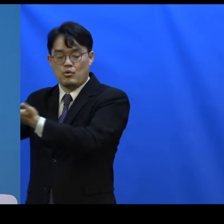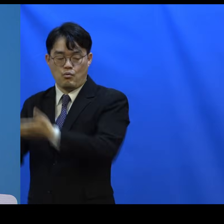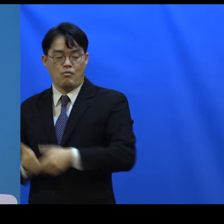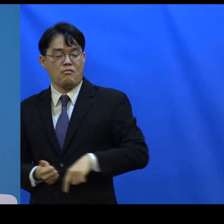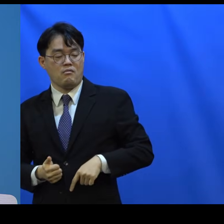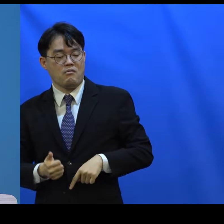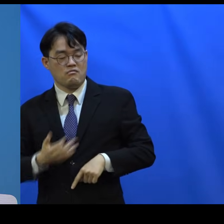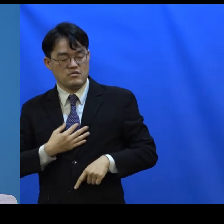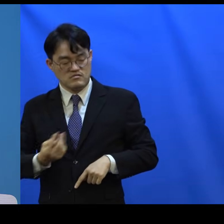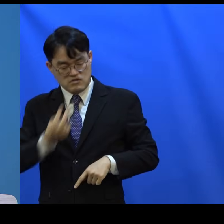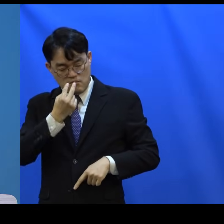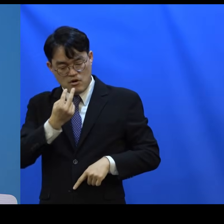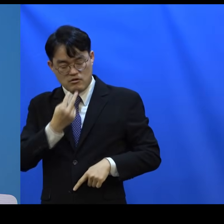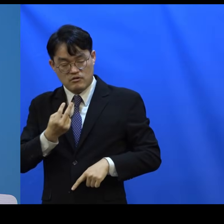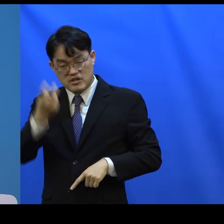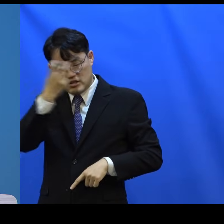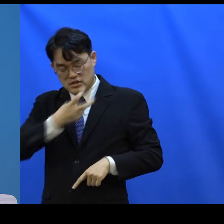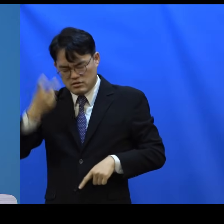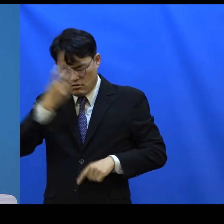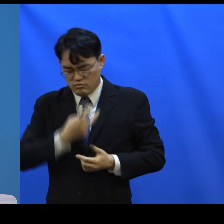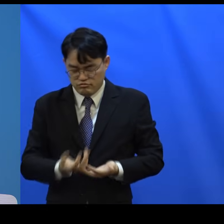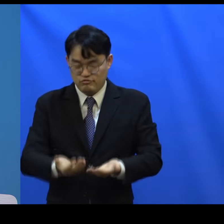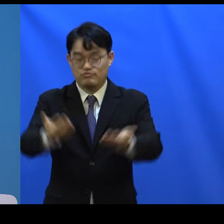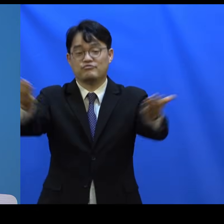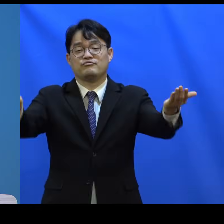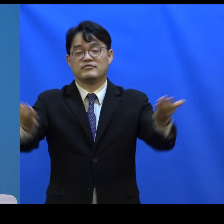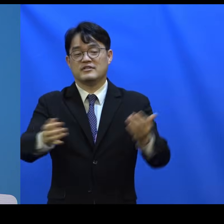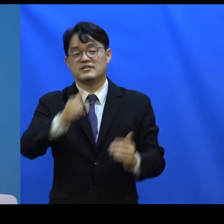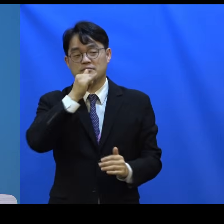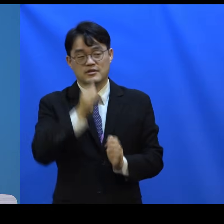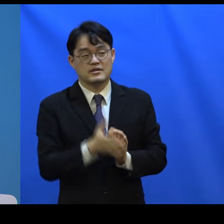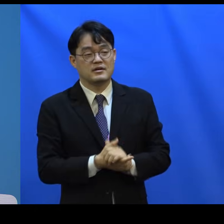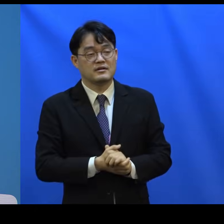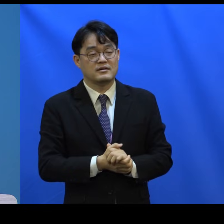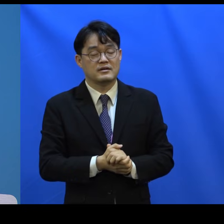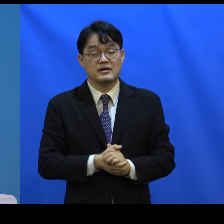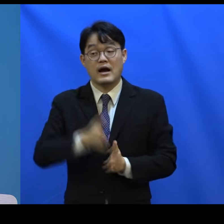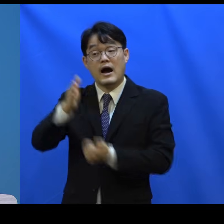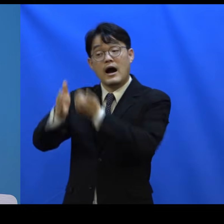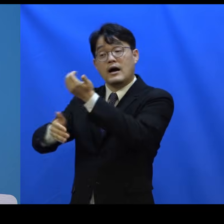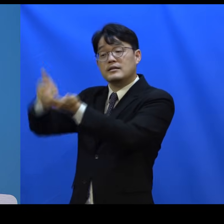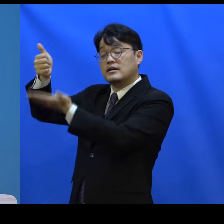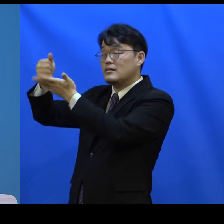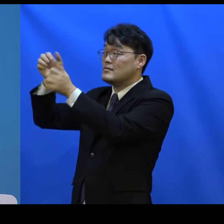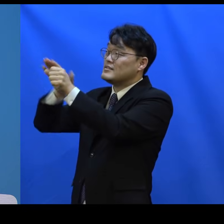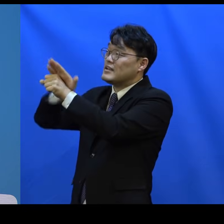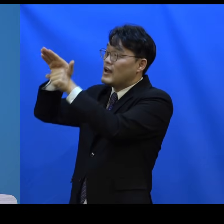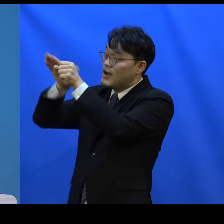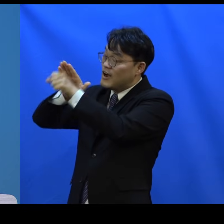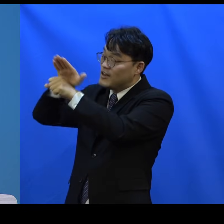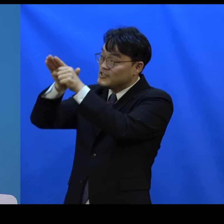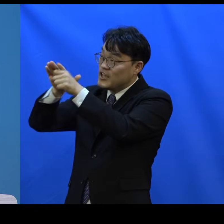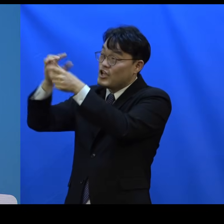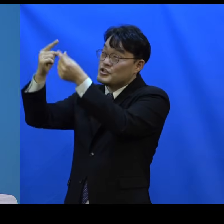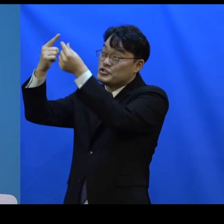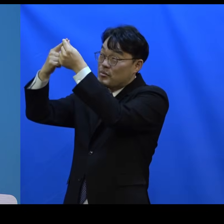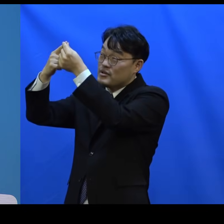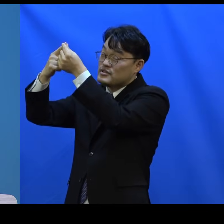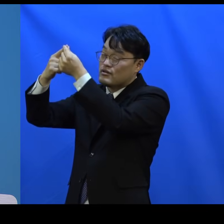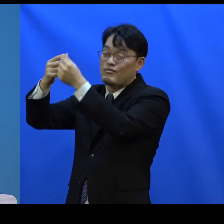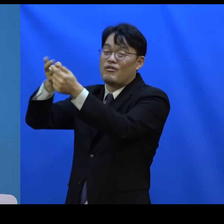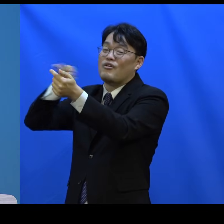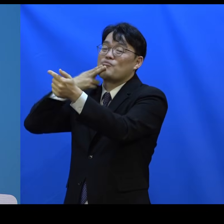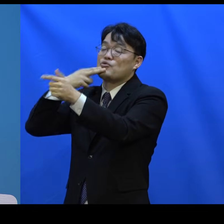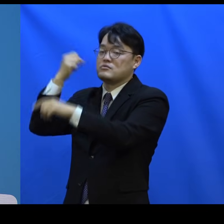될 게 없어요. 그리고 삶이 다 무너져 버려요. 하나님을 사랑하는 그 기준이 무너지면 우리의 인생에 다른 게 다 무너진다는 거예요. 막